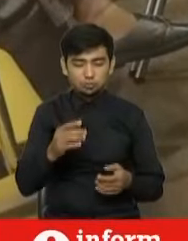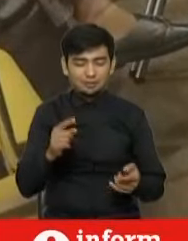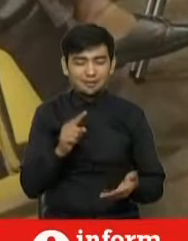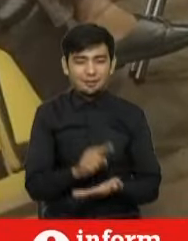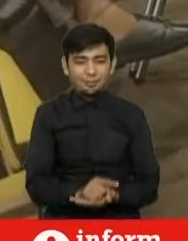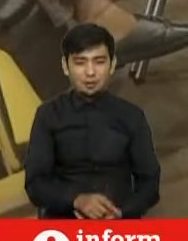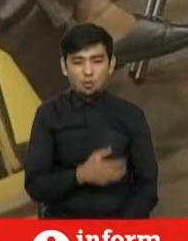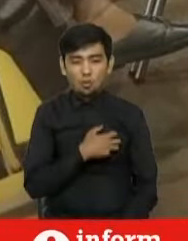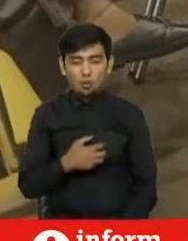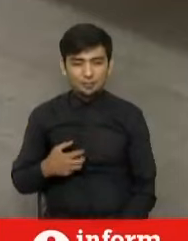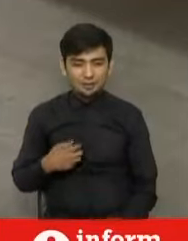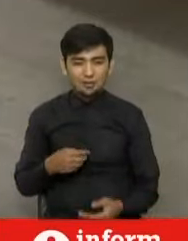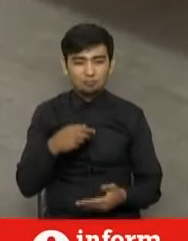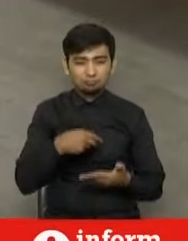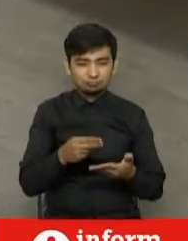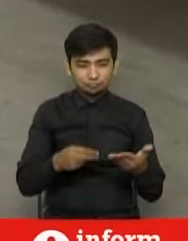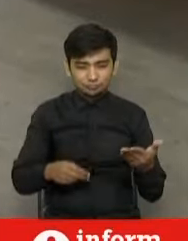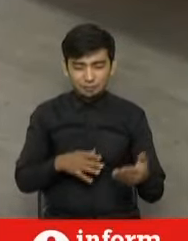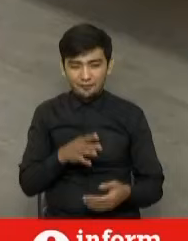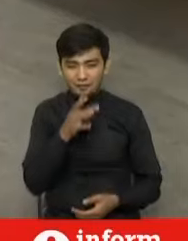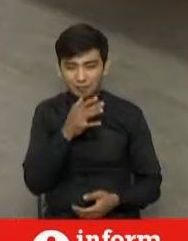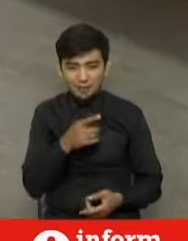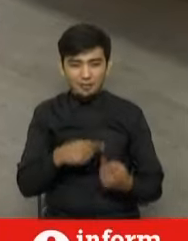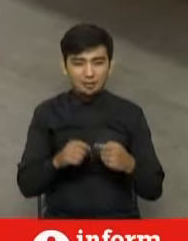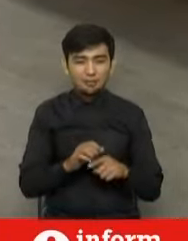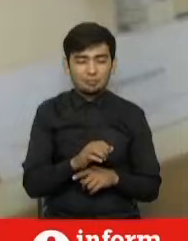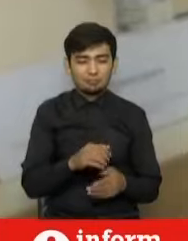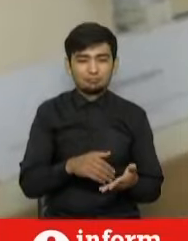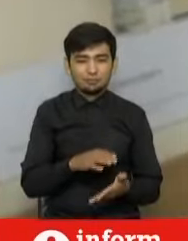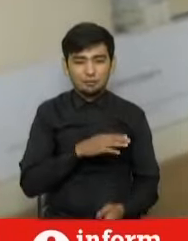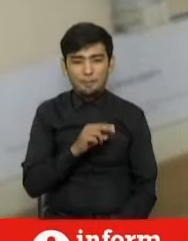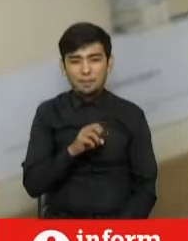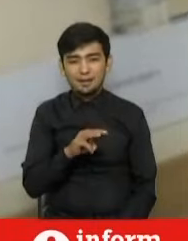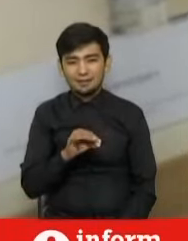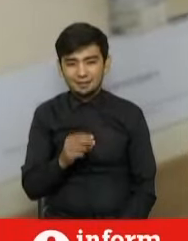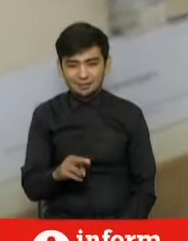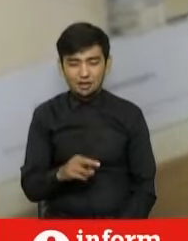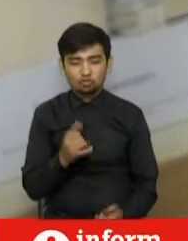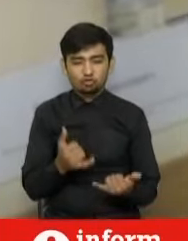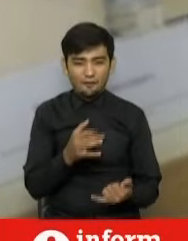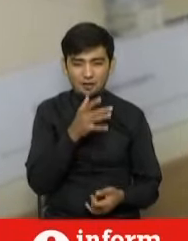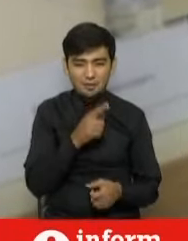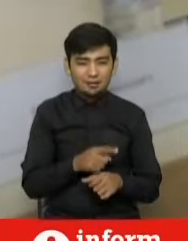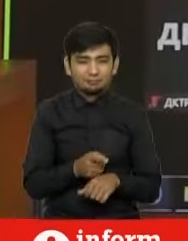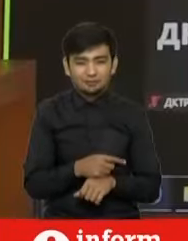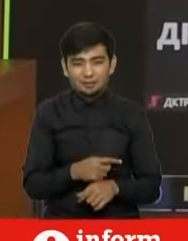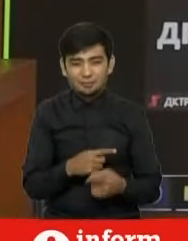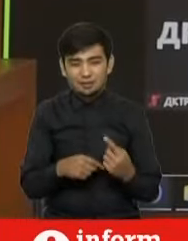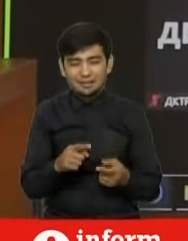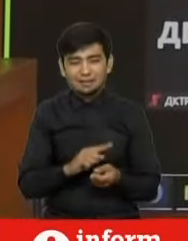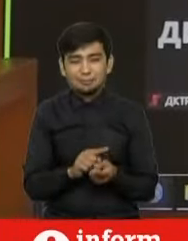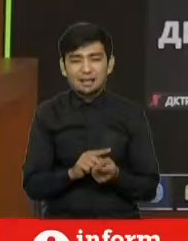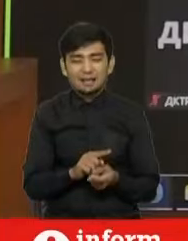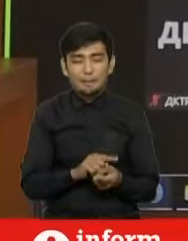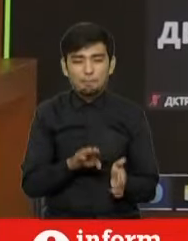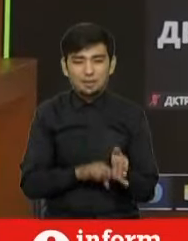Комиссия қажетті қол жиналған кезекті, яғни уақытты кері қайтаруға бағытталған петицияны талқылап, әзірге өзгеріссіз қалдыруды жөн көріп отыр.